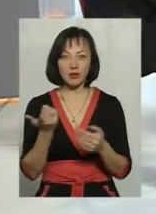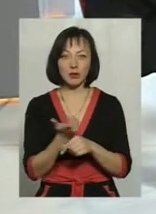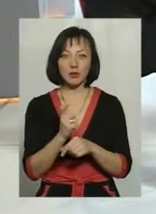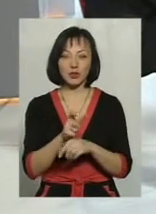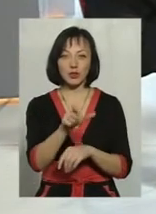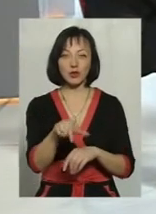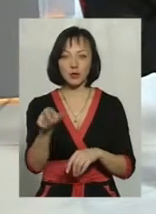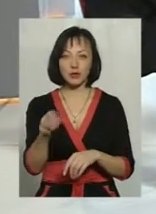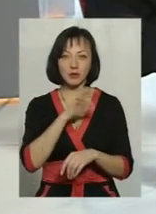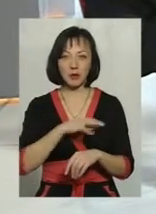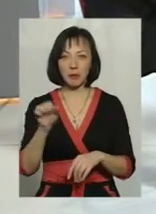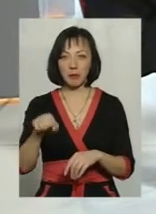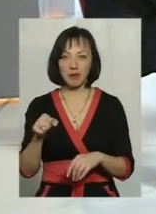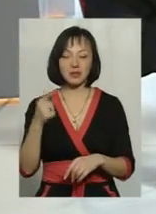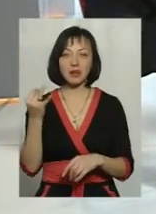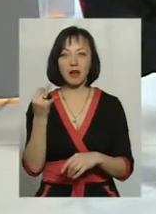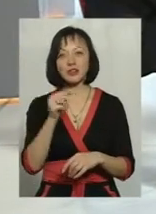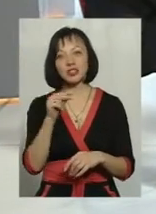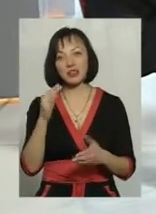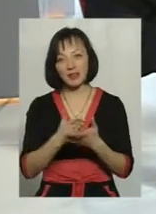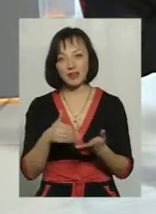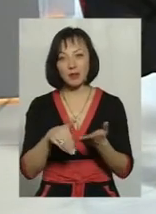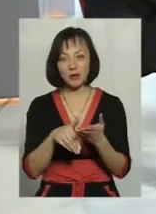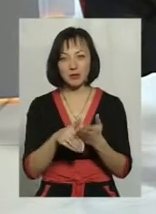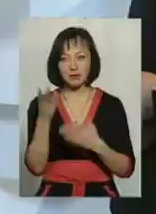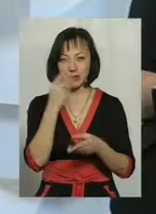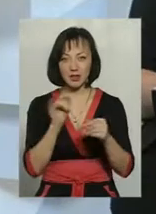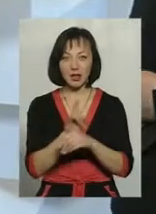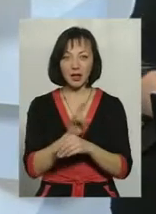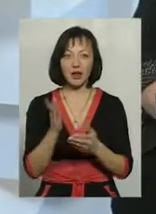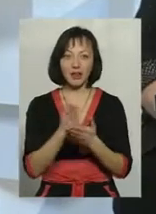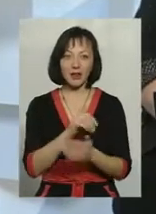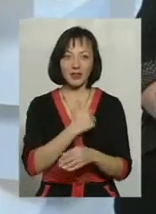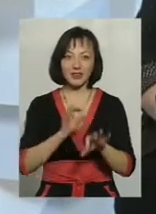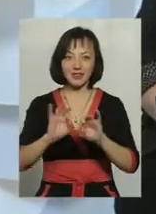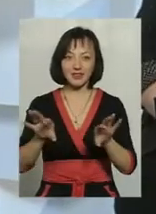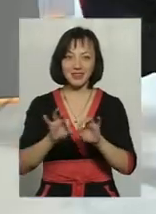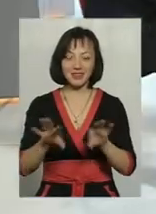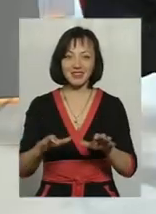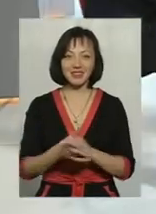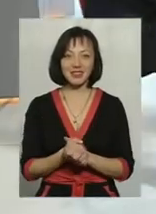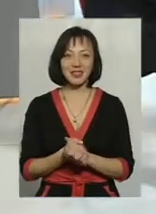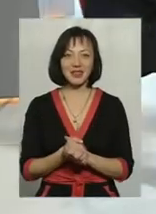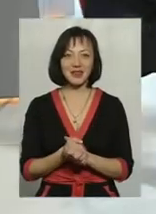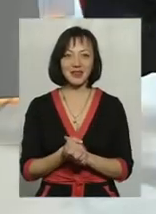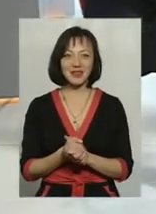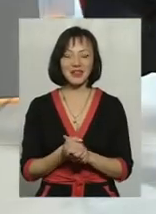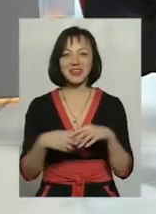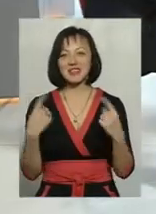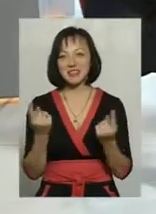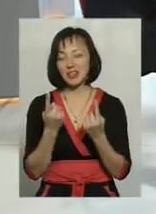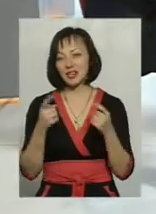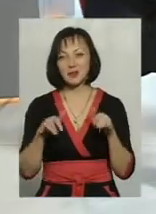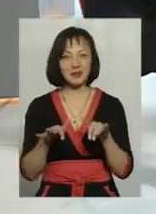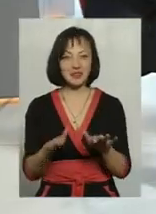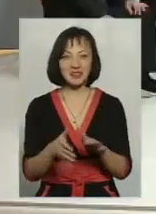маса споживає пиво, то було б цікаво, чи є спосіб його сфальсифікувати. Є, хочете розкажу? Ну, давайте, хай ми всі будемо знати. Це звичайний процес.